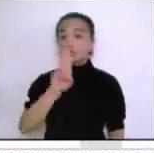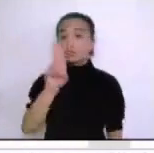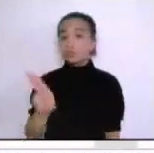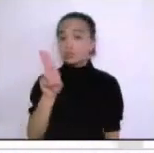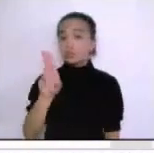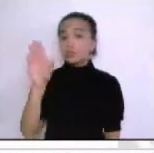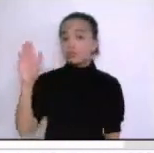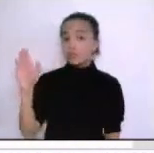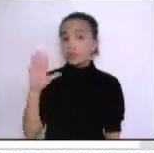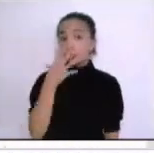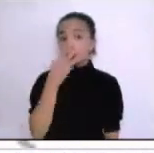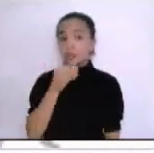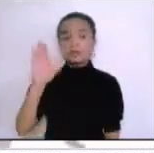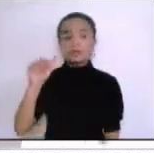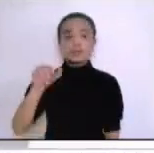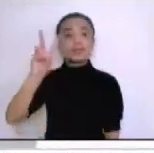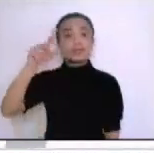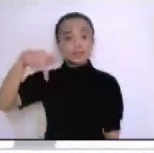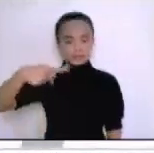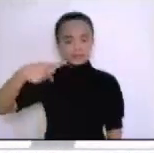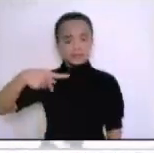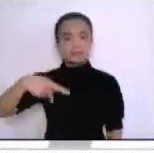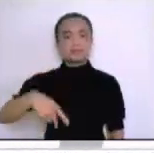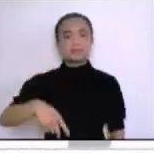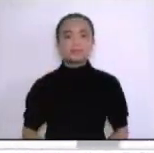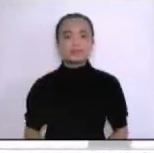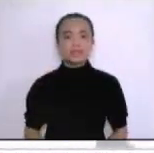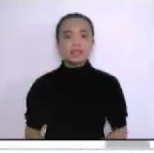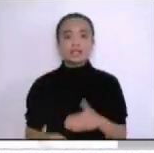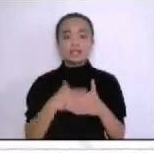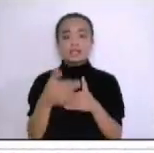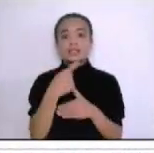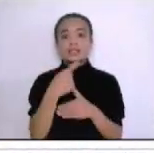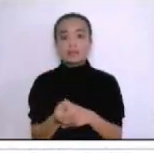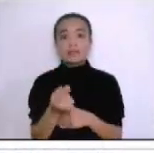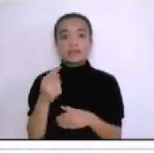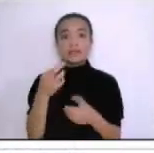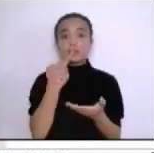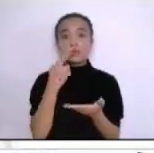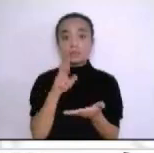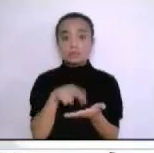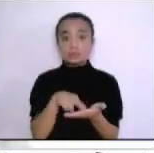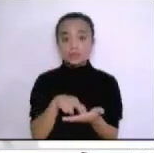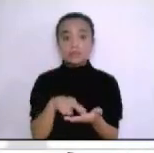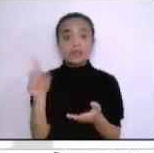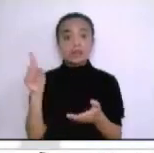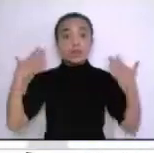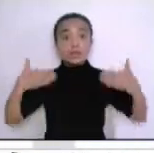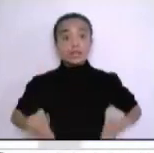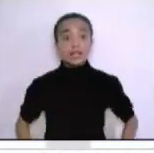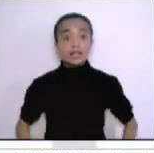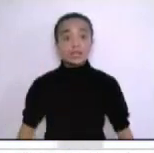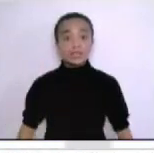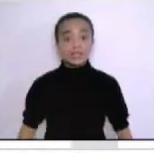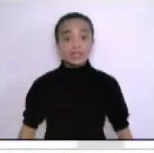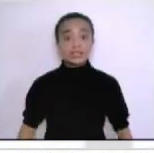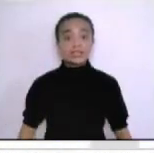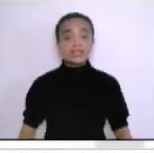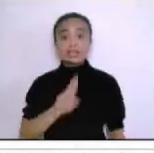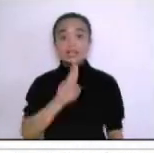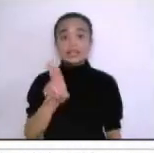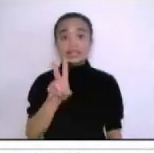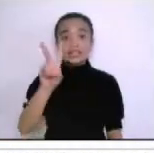ng 15th Vice-Presidente ng Bansa. At ayon pa sa ulat, ang gown na susuotin ni VP-elect Sara Duterte ay may